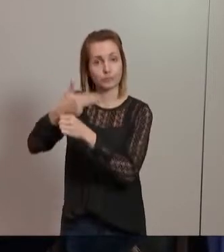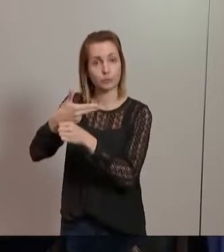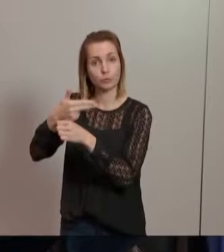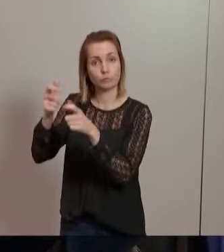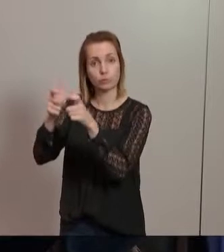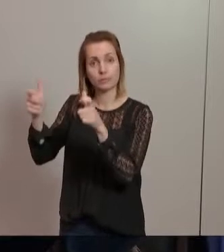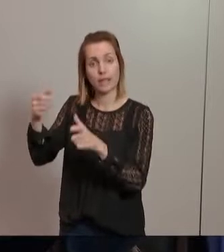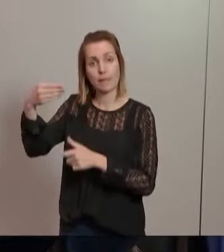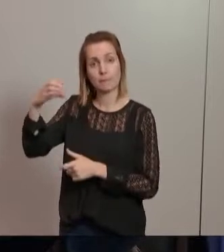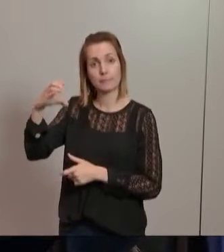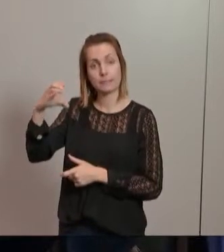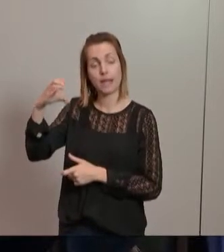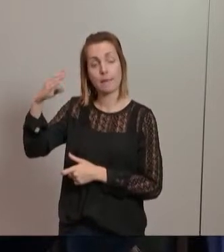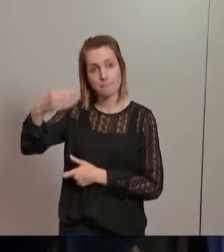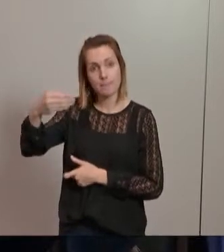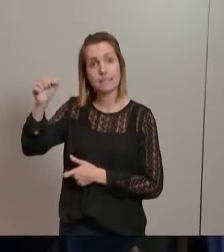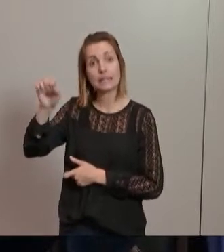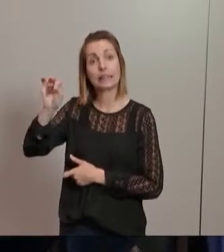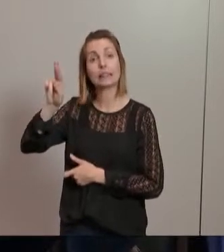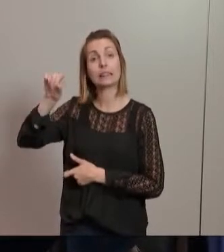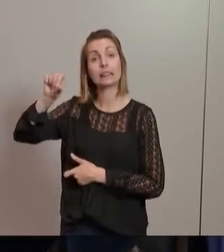société M-Stream.